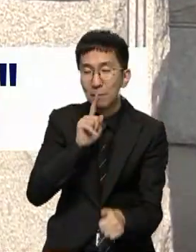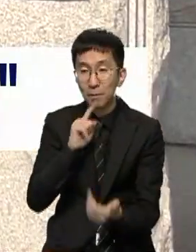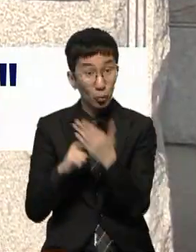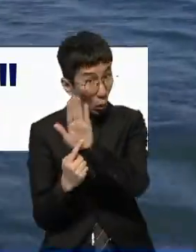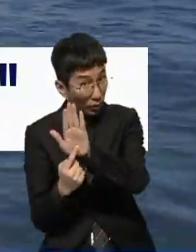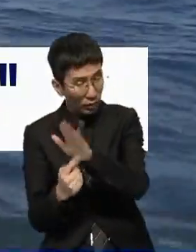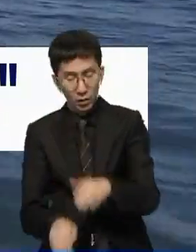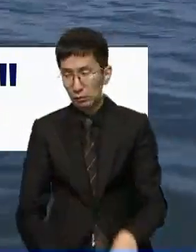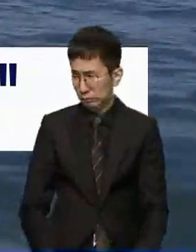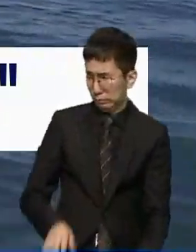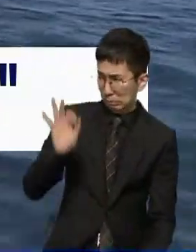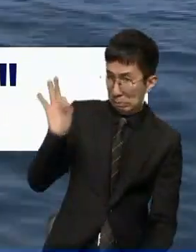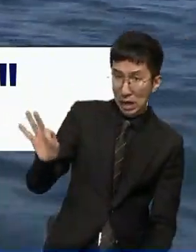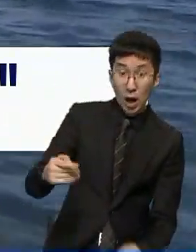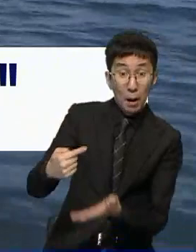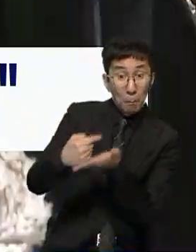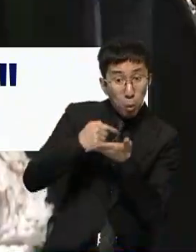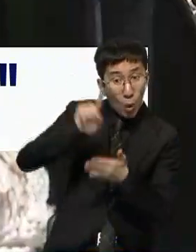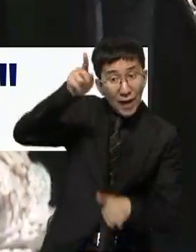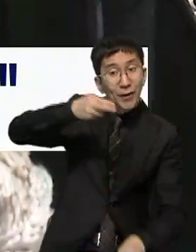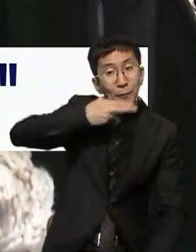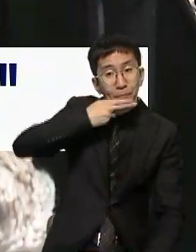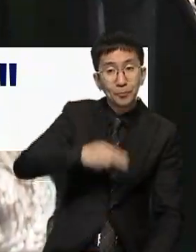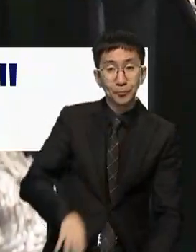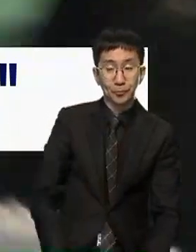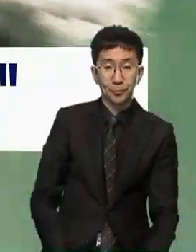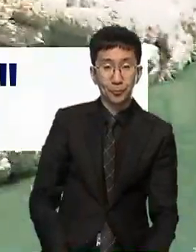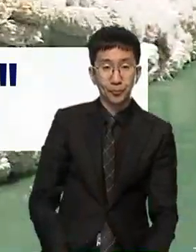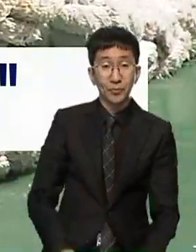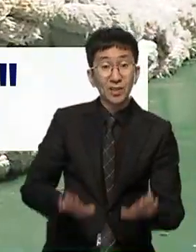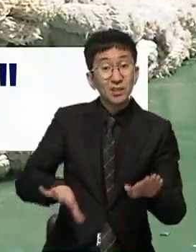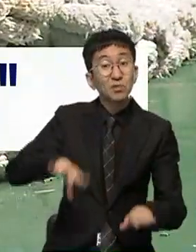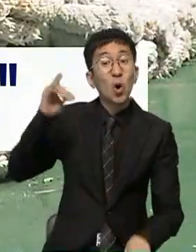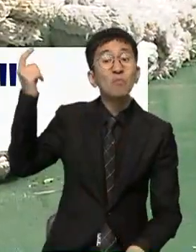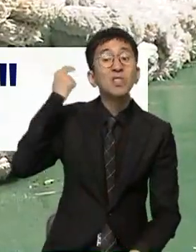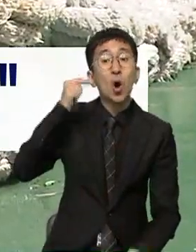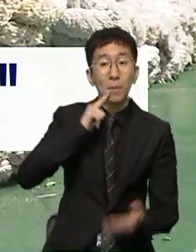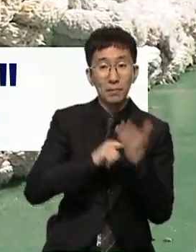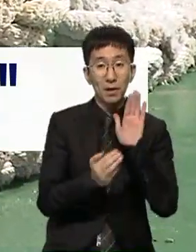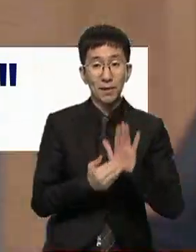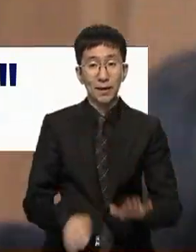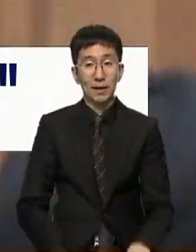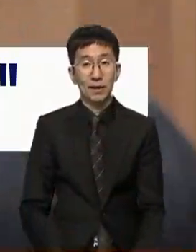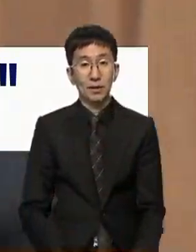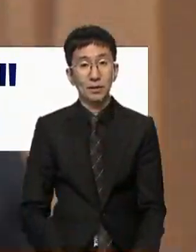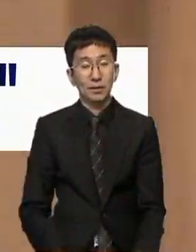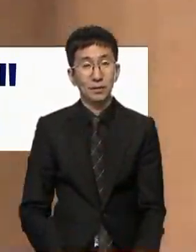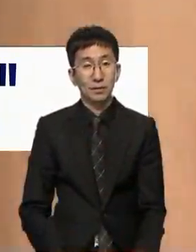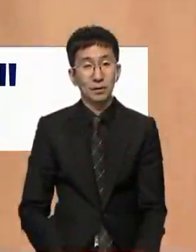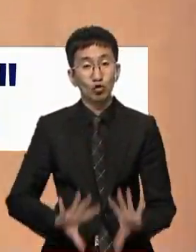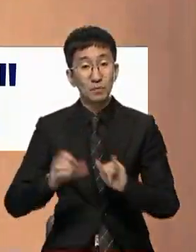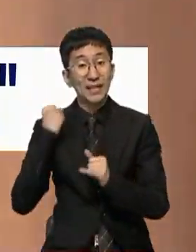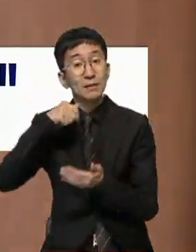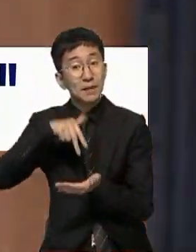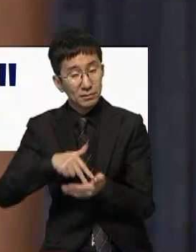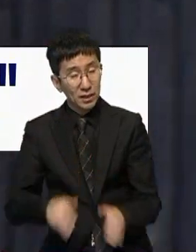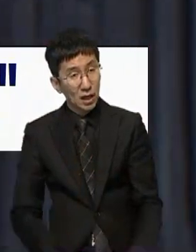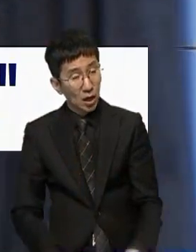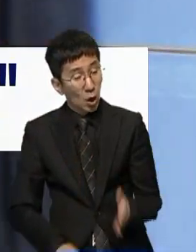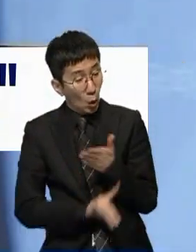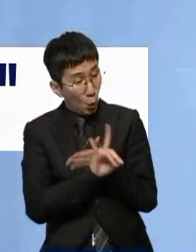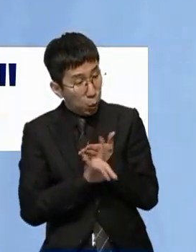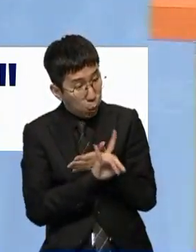발표엔 당시에 보고되지 않았던 정보라며 이번에 처음 들었다고 답했습니다. 국민의힘은 자기